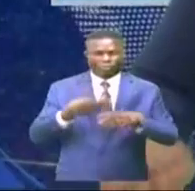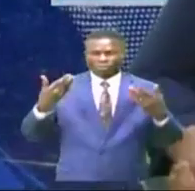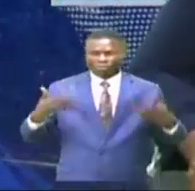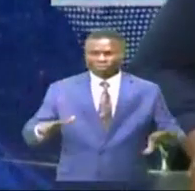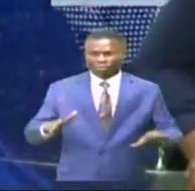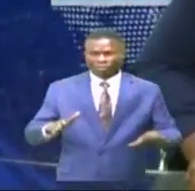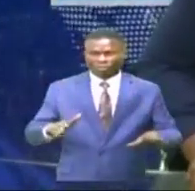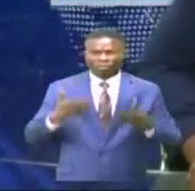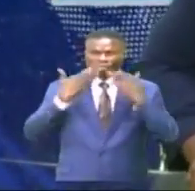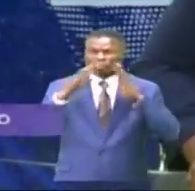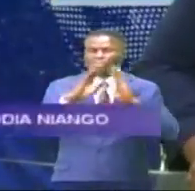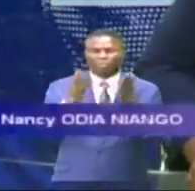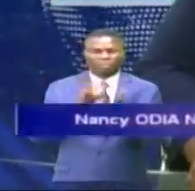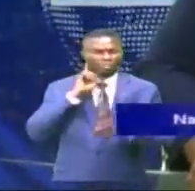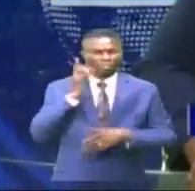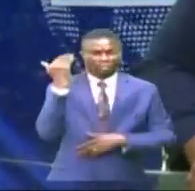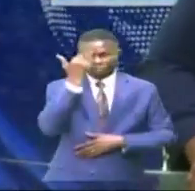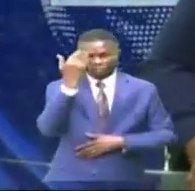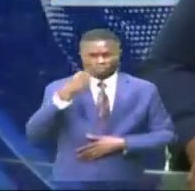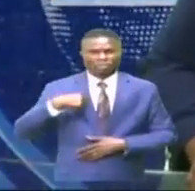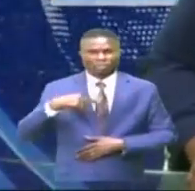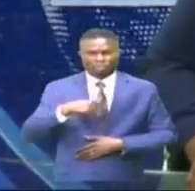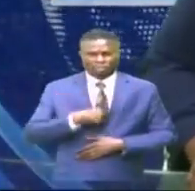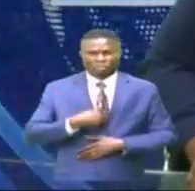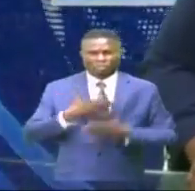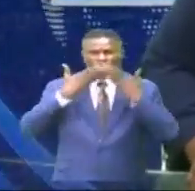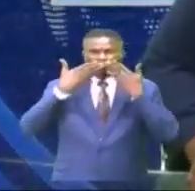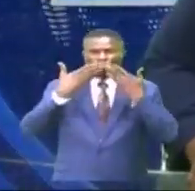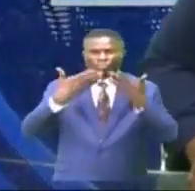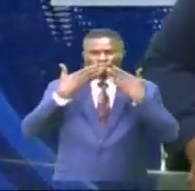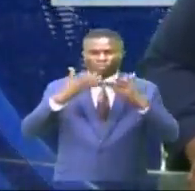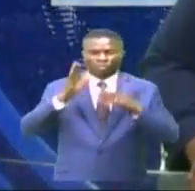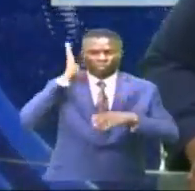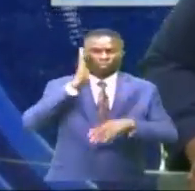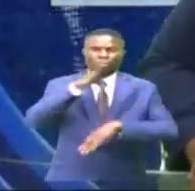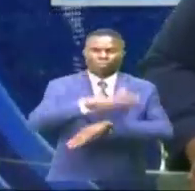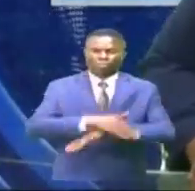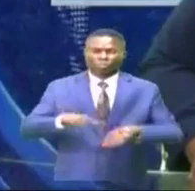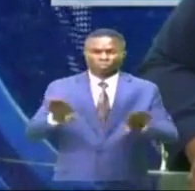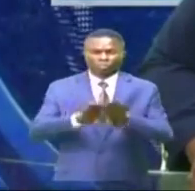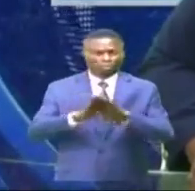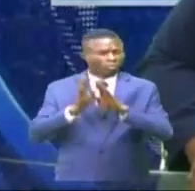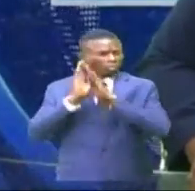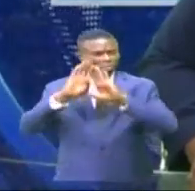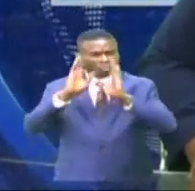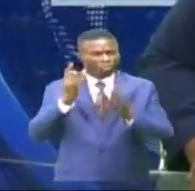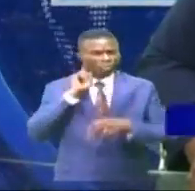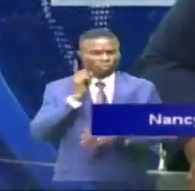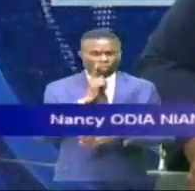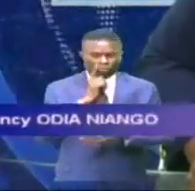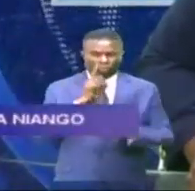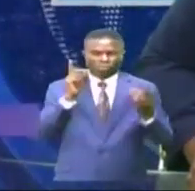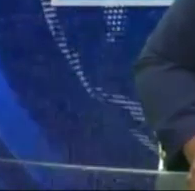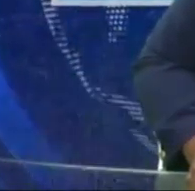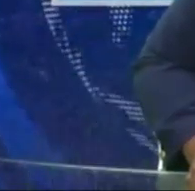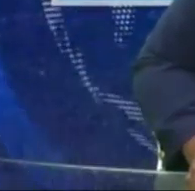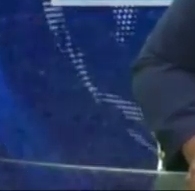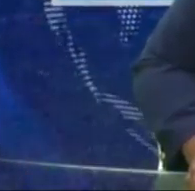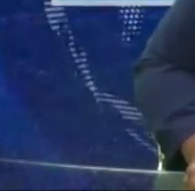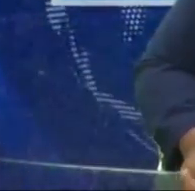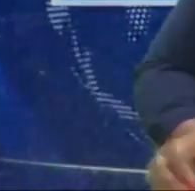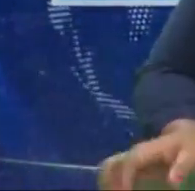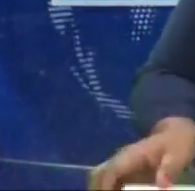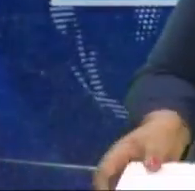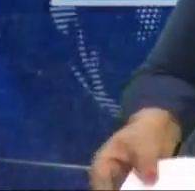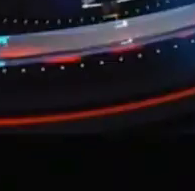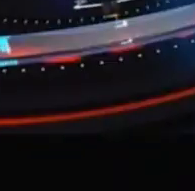et merci de votre particulière attention bonne suite de programme sur la Radio Télévision nationale congolaise je me retrouve demain bonsoir